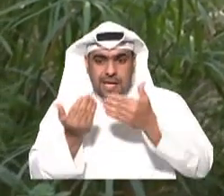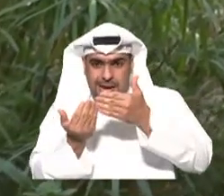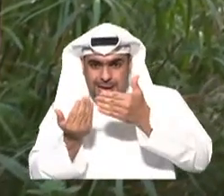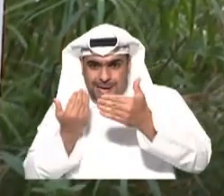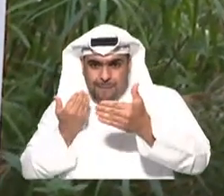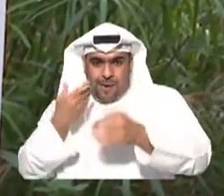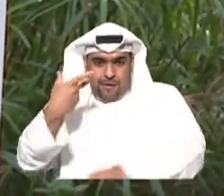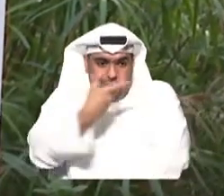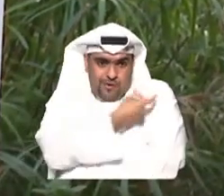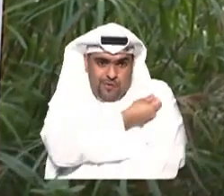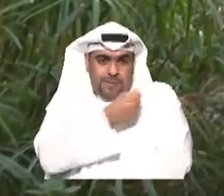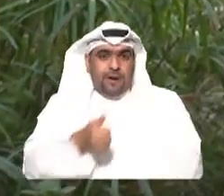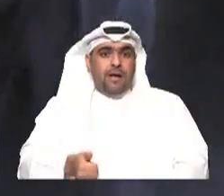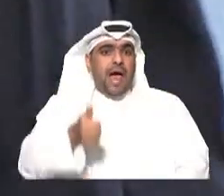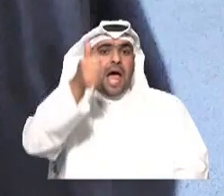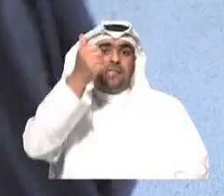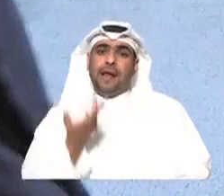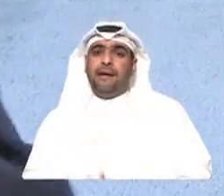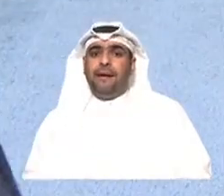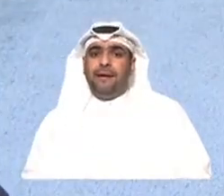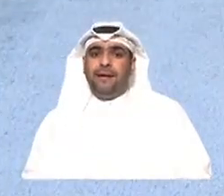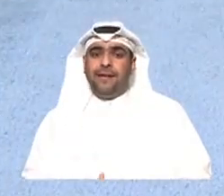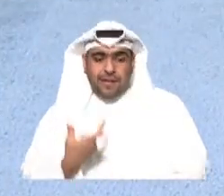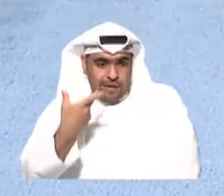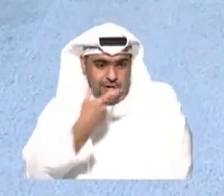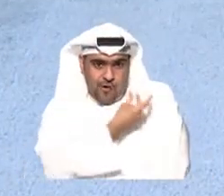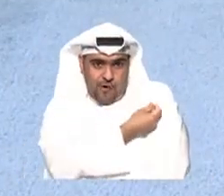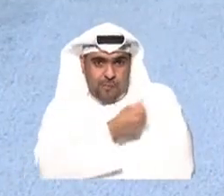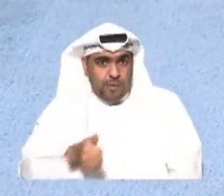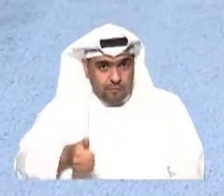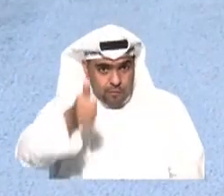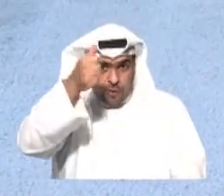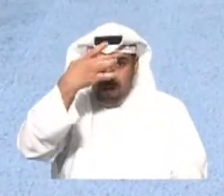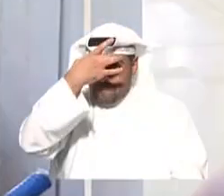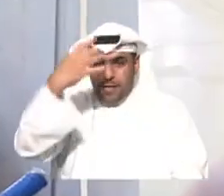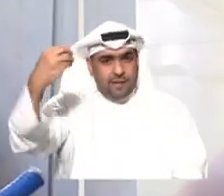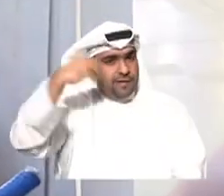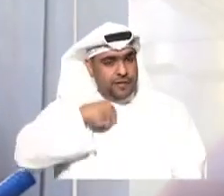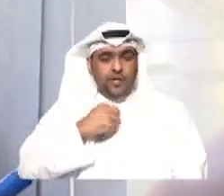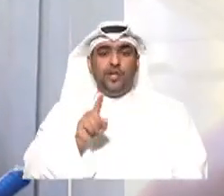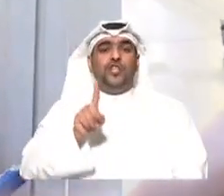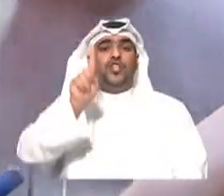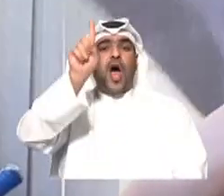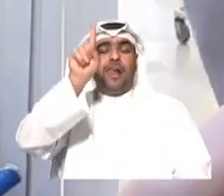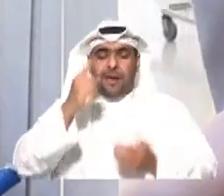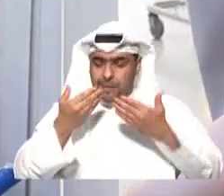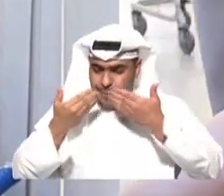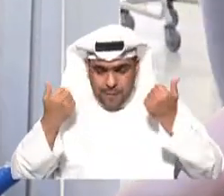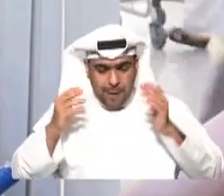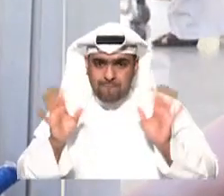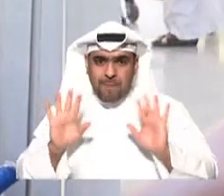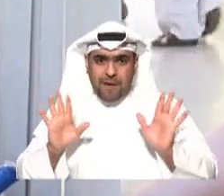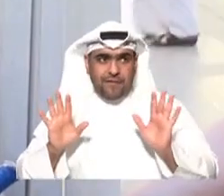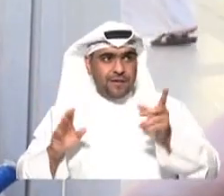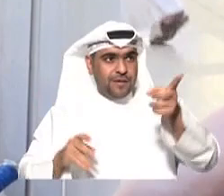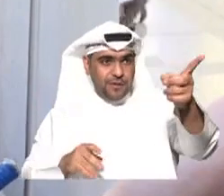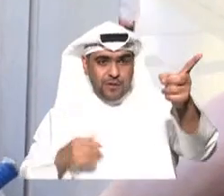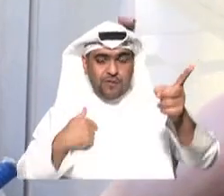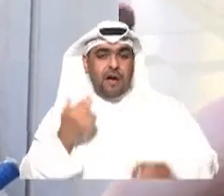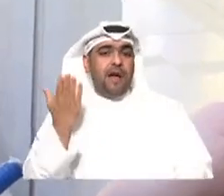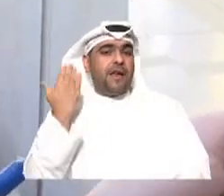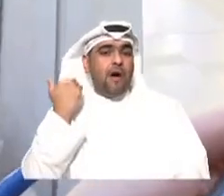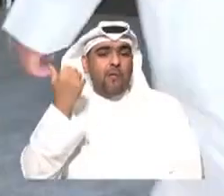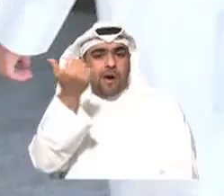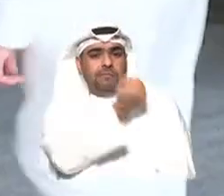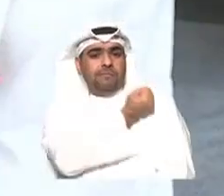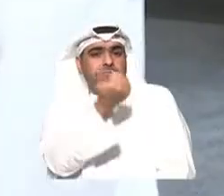يعطيك وقاية ليش ما تأخذ التطعيم؟ أنا أيد التطعيم، وأنا مطعم من تطعيمين الأولين، مطعم من شهر